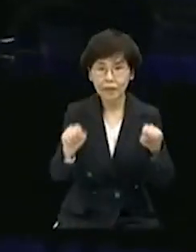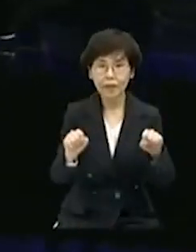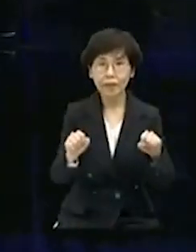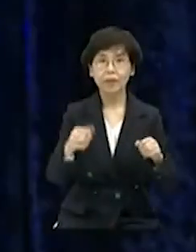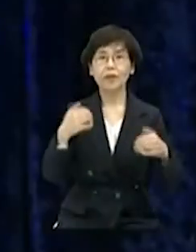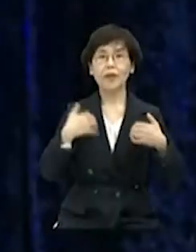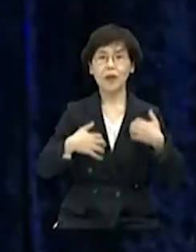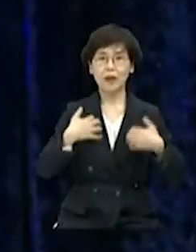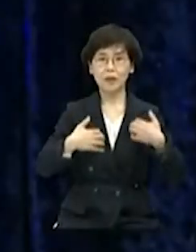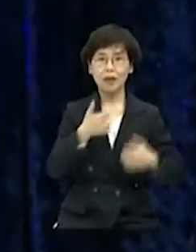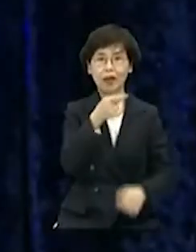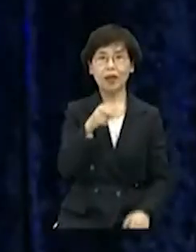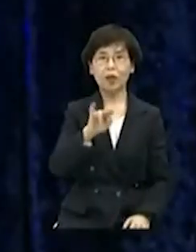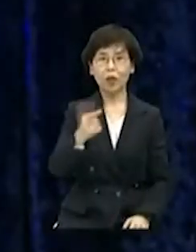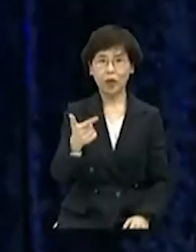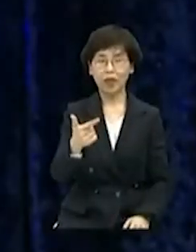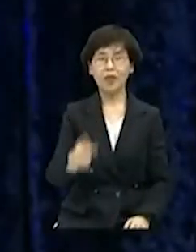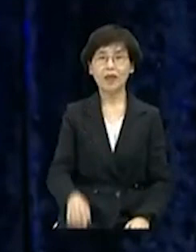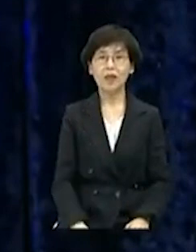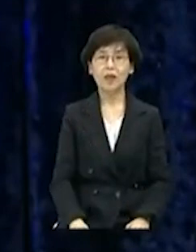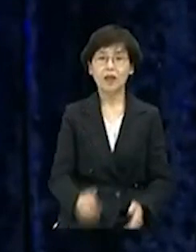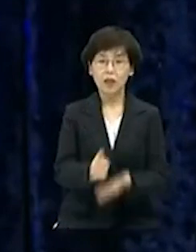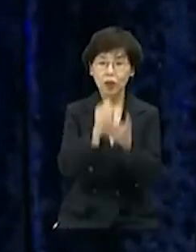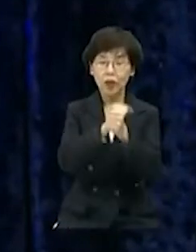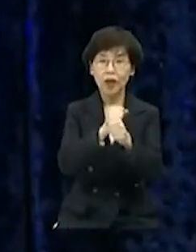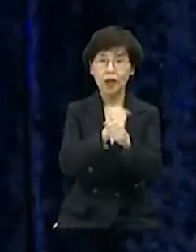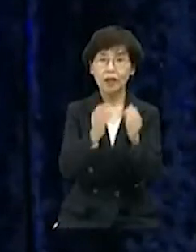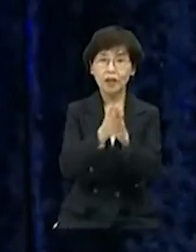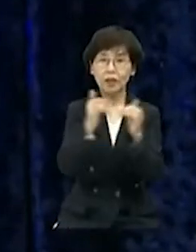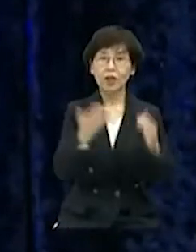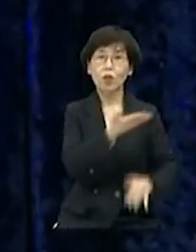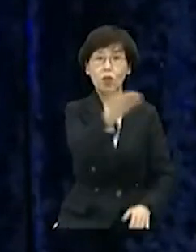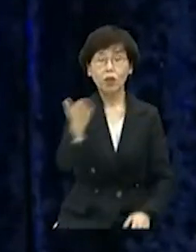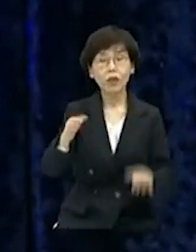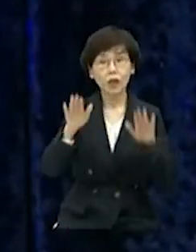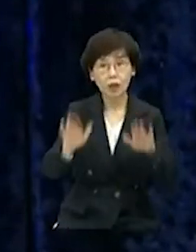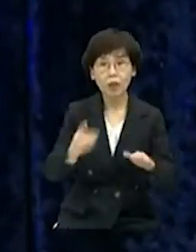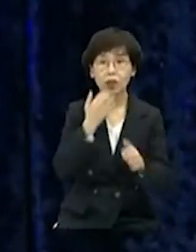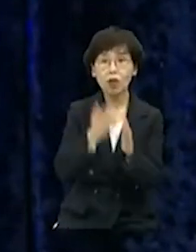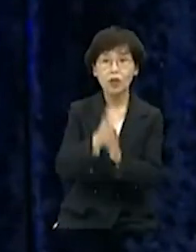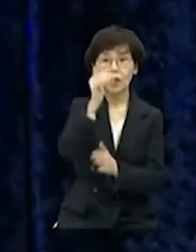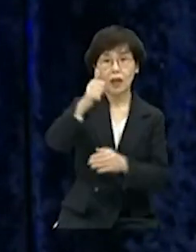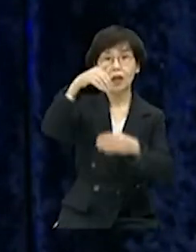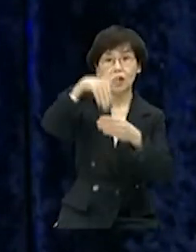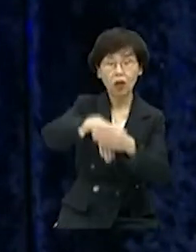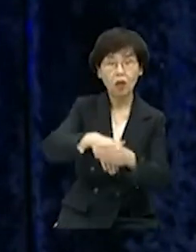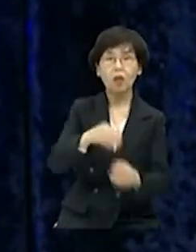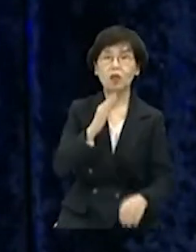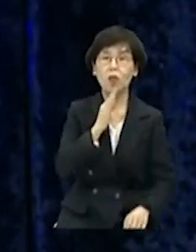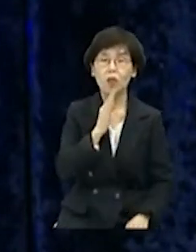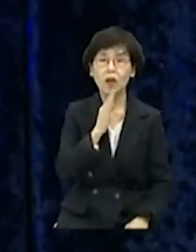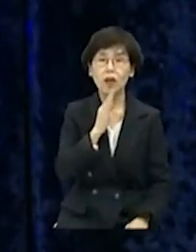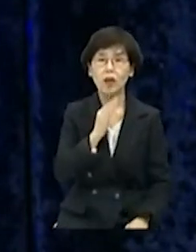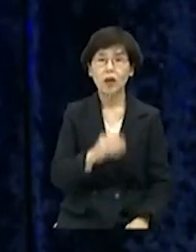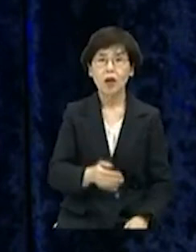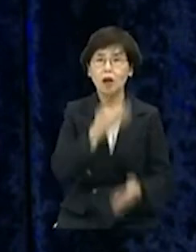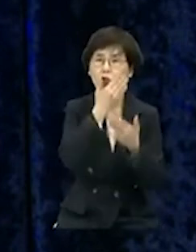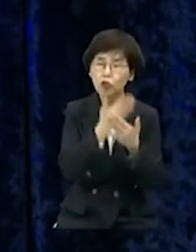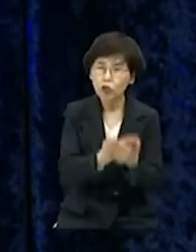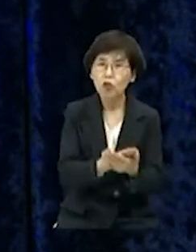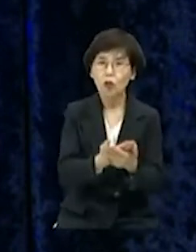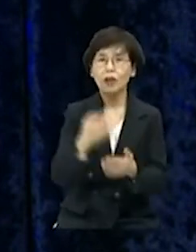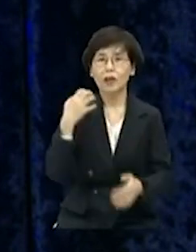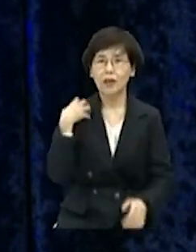안녕하십니까. 반갑습니다. 나경원입니다. 존경하는 시민 여러분, 이번 서울시장 선거는 정말 아주